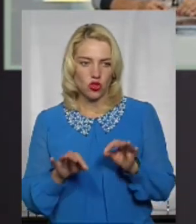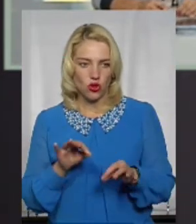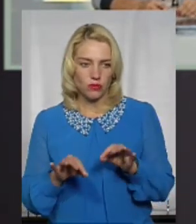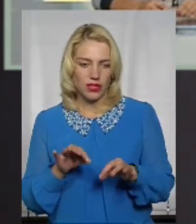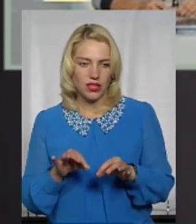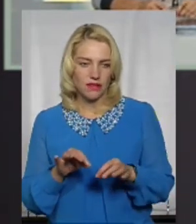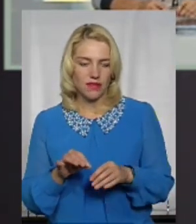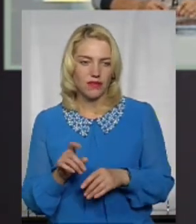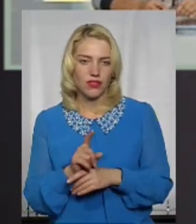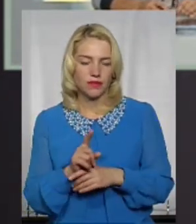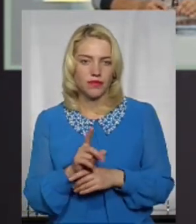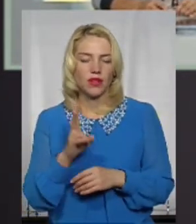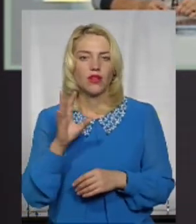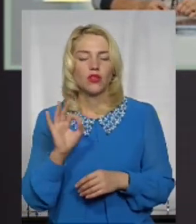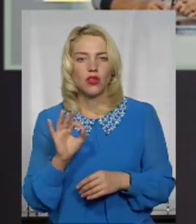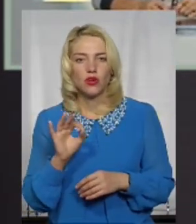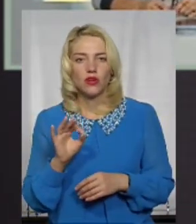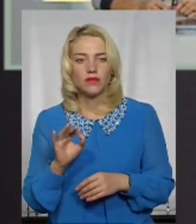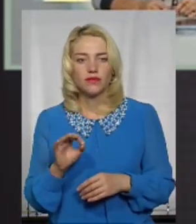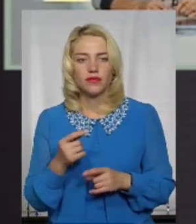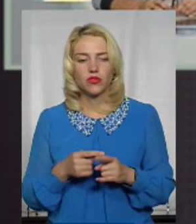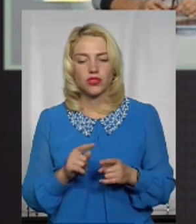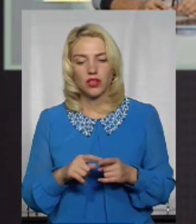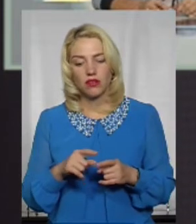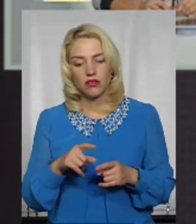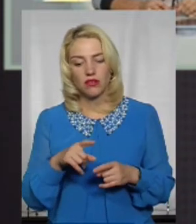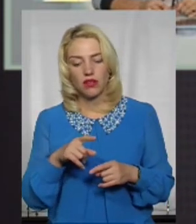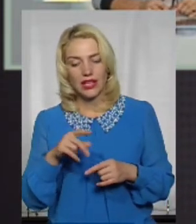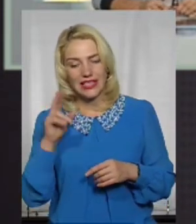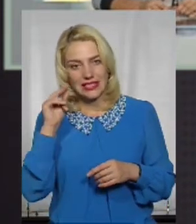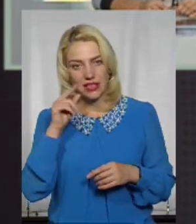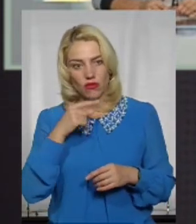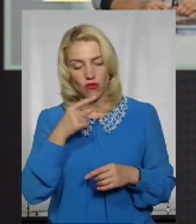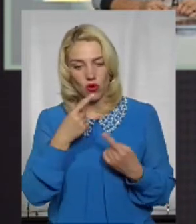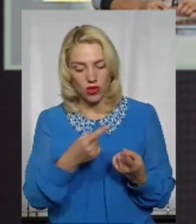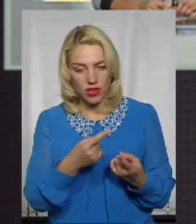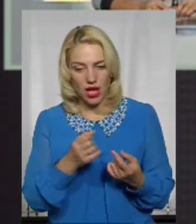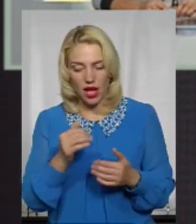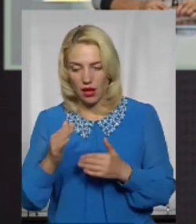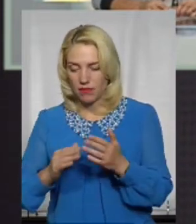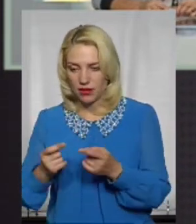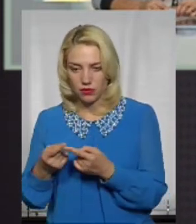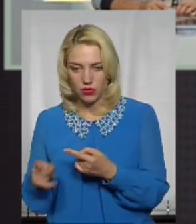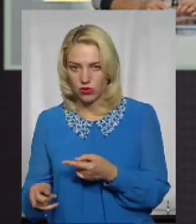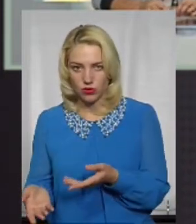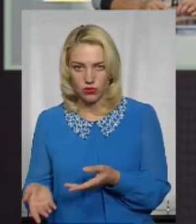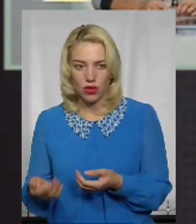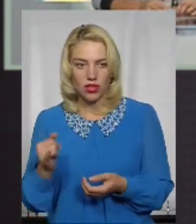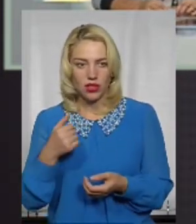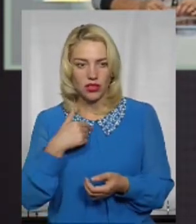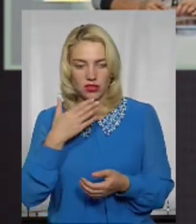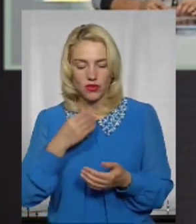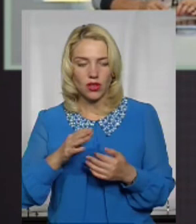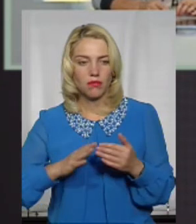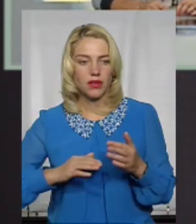нормативів. От. Але, в принципі, теорія одна, цифри одні, так? А на практиці буває друге. Я дуже багато із